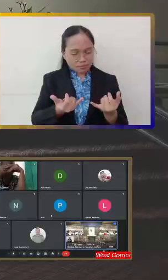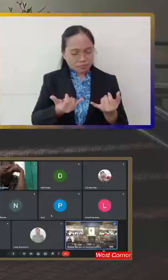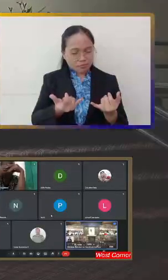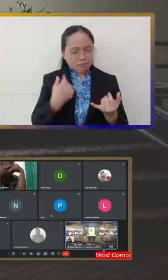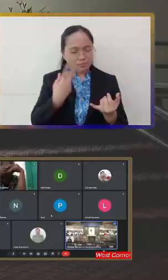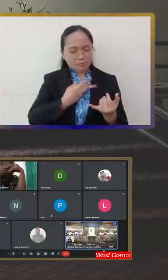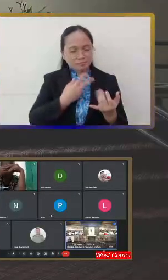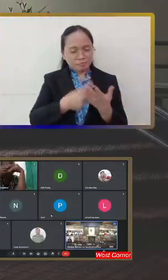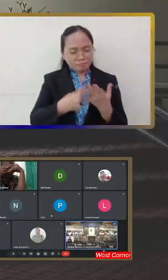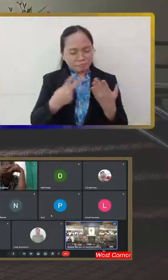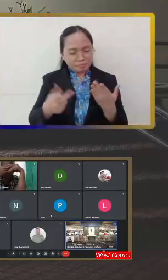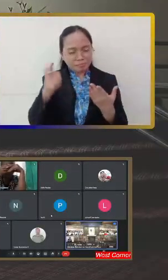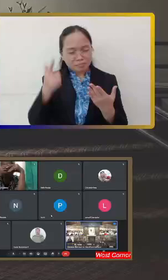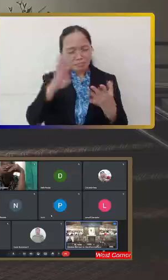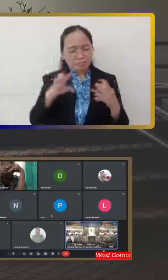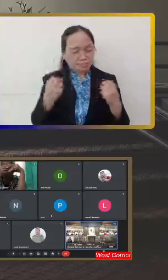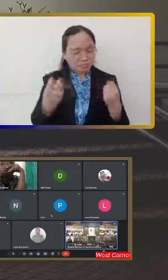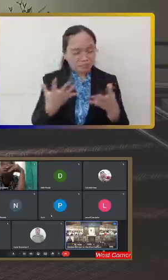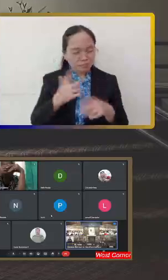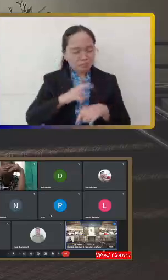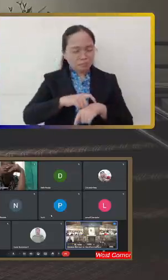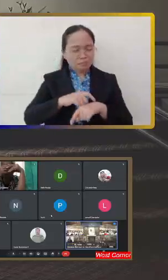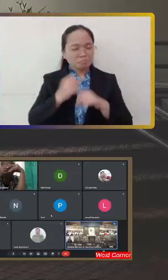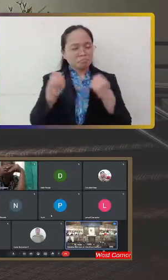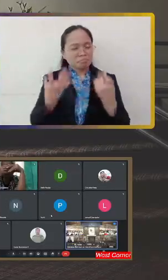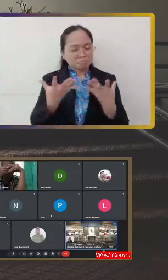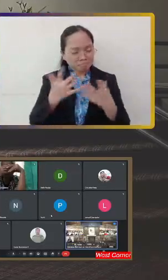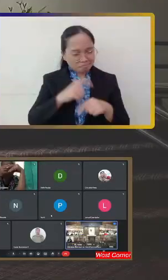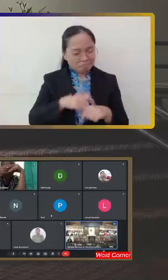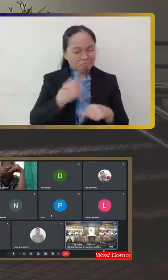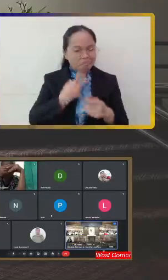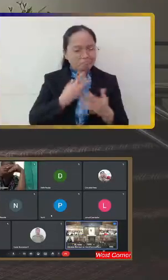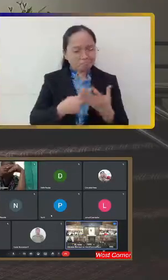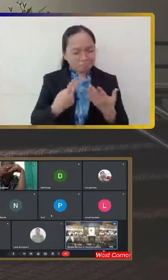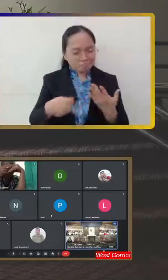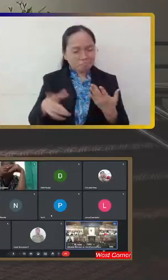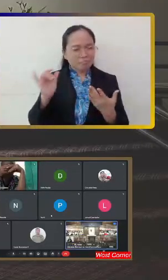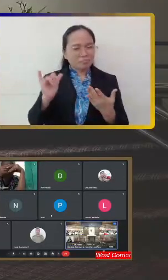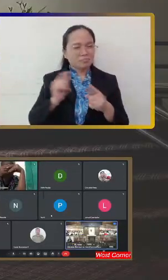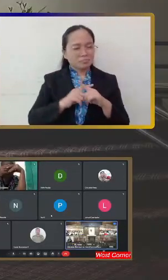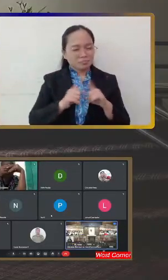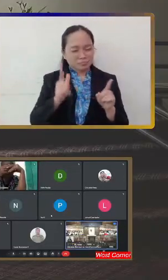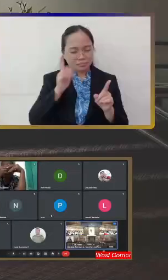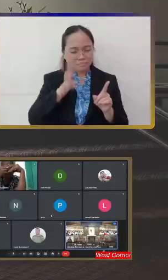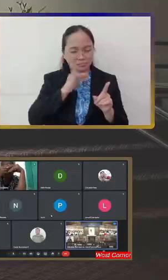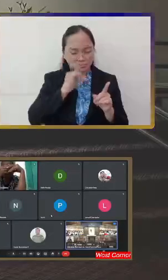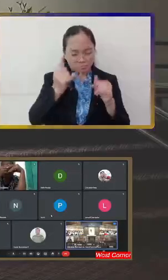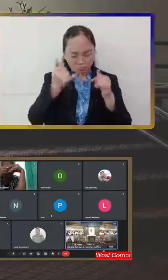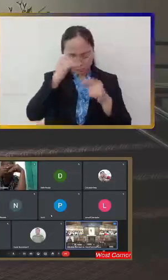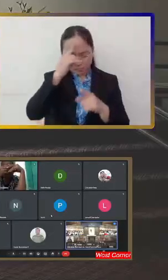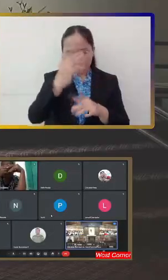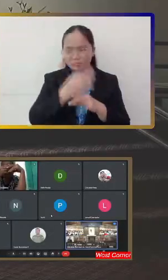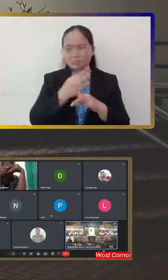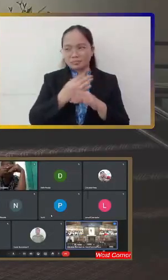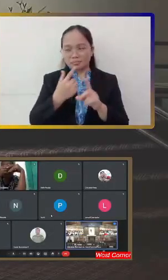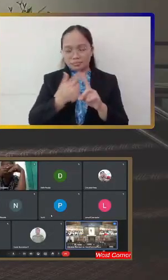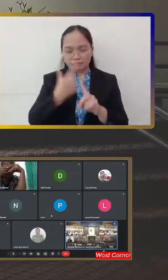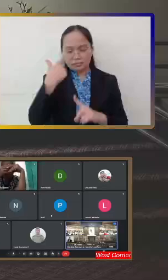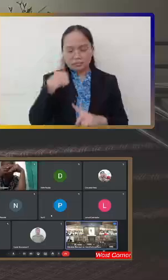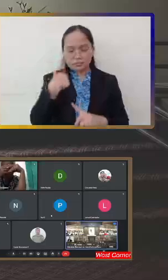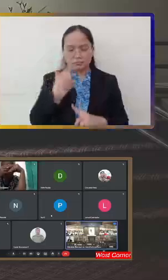We failed you many times, O God. Maraming beses po. But you are still faithful to us.